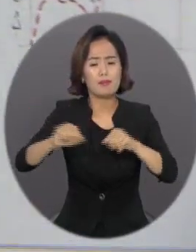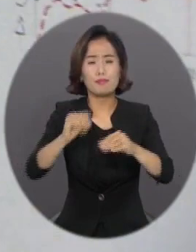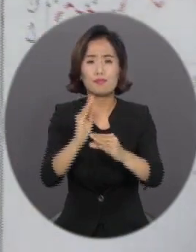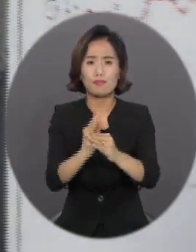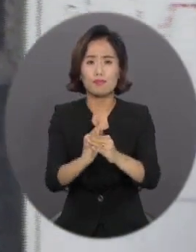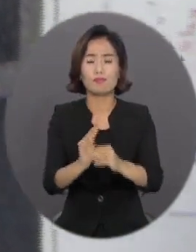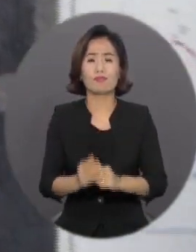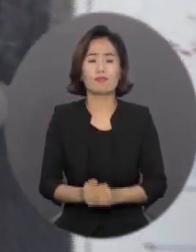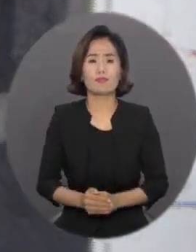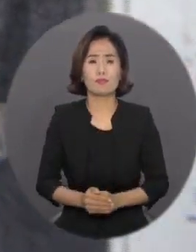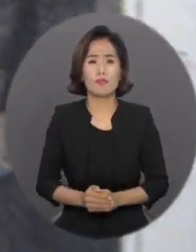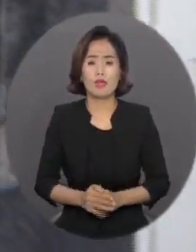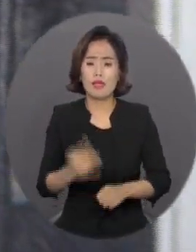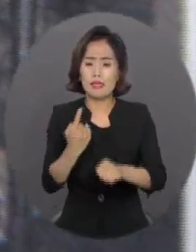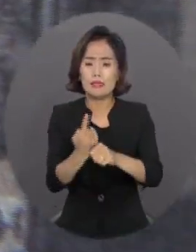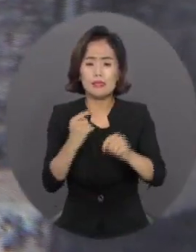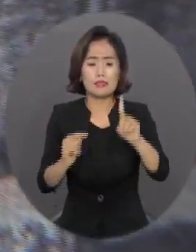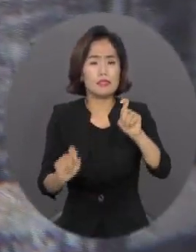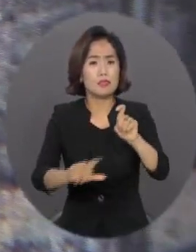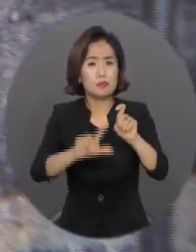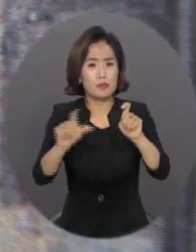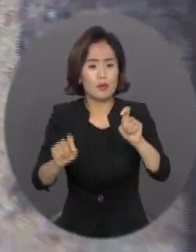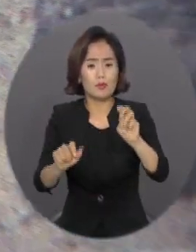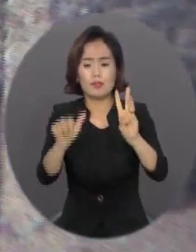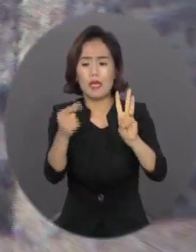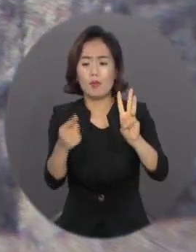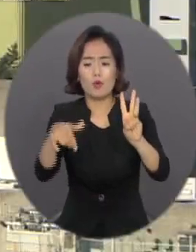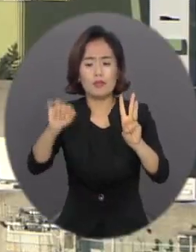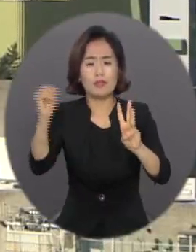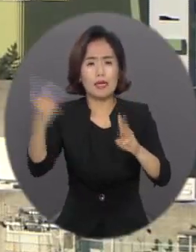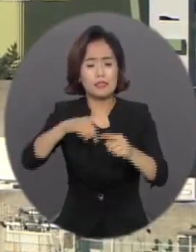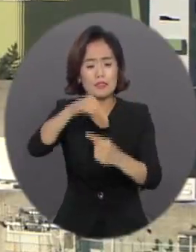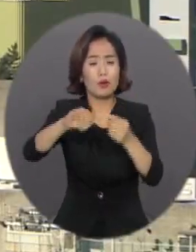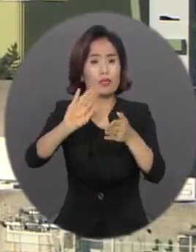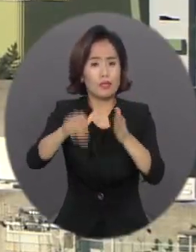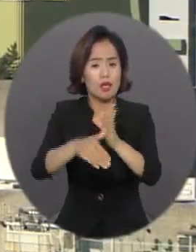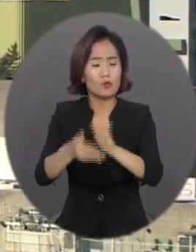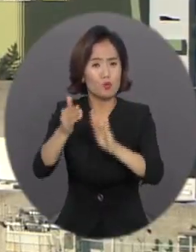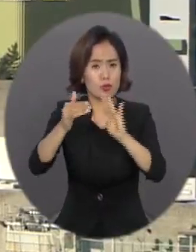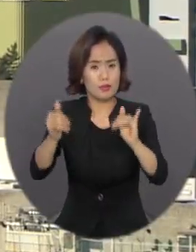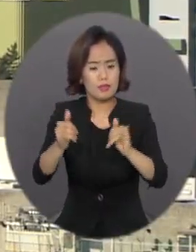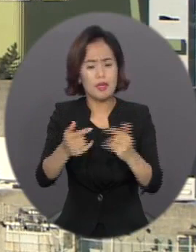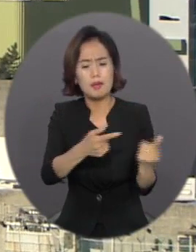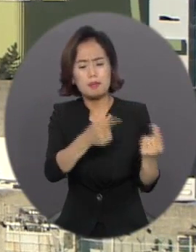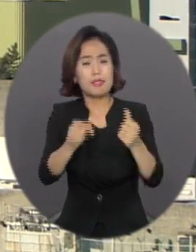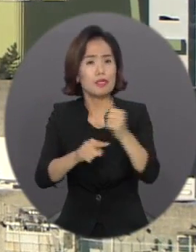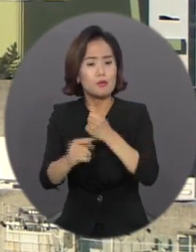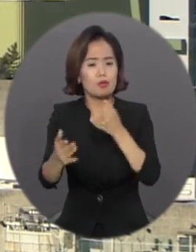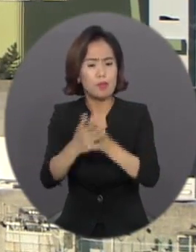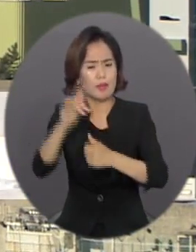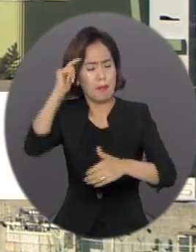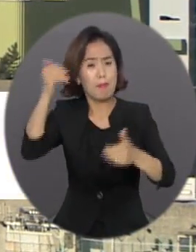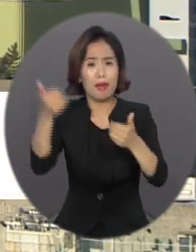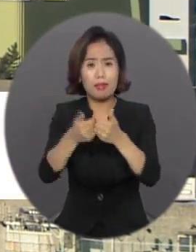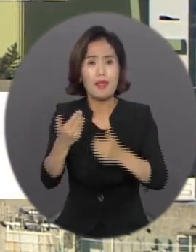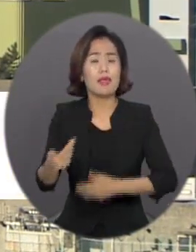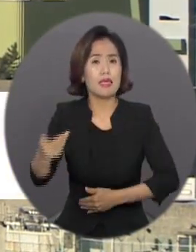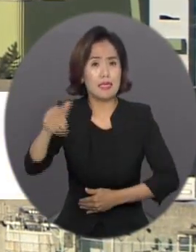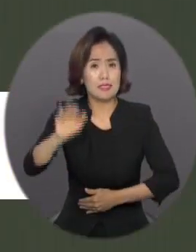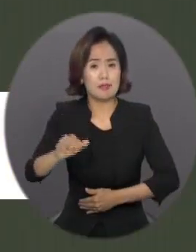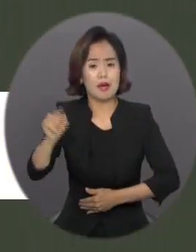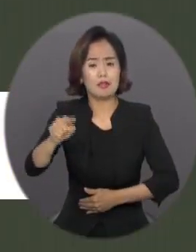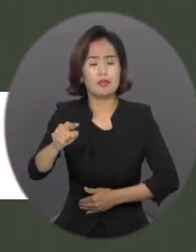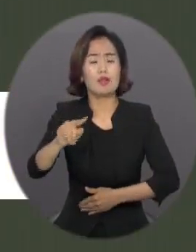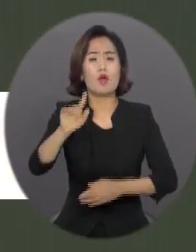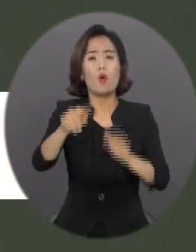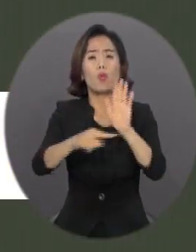나섰습니다. 재작년 11월 3호기를 재가동할 당시에도 주민들은 비슷한 이유로 저항했지만 당시